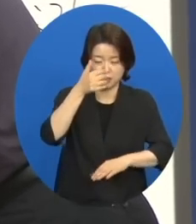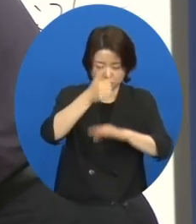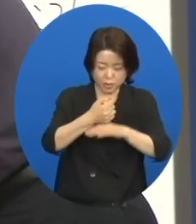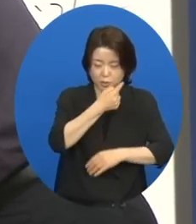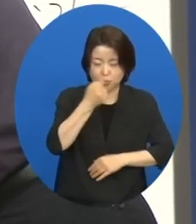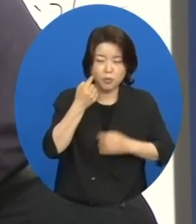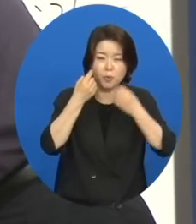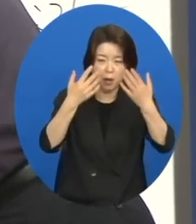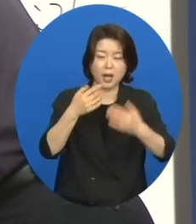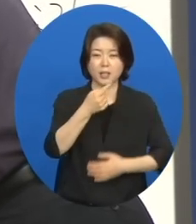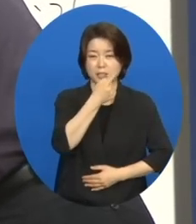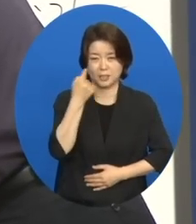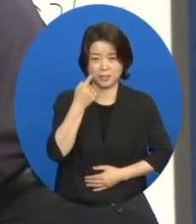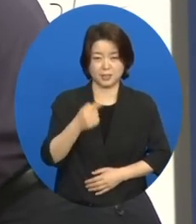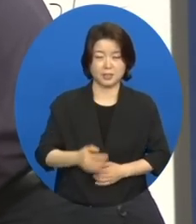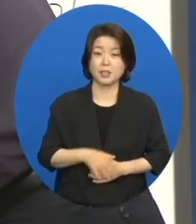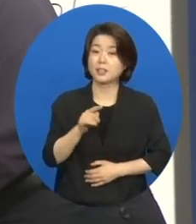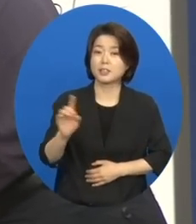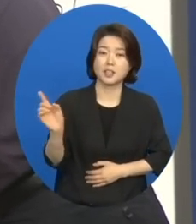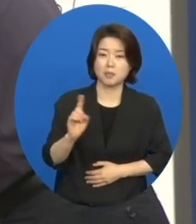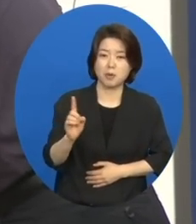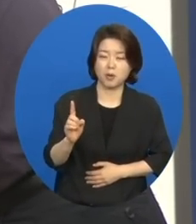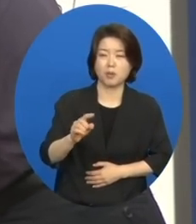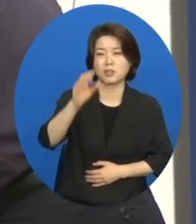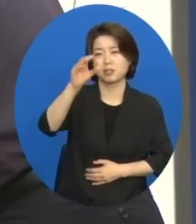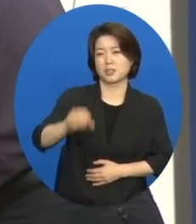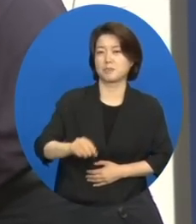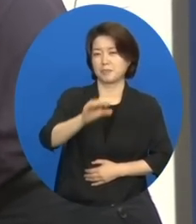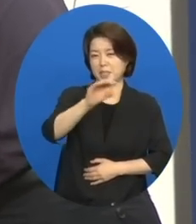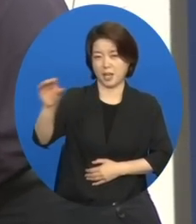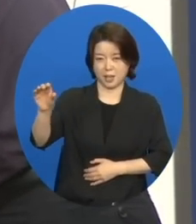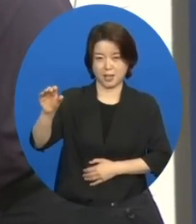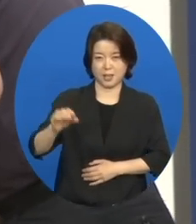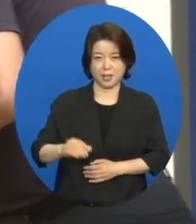바로 뭐냐? 그게 바로 십자가입니다.